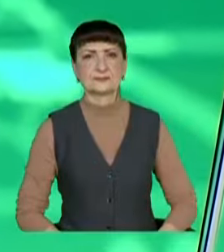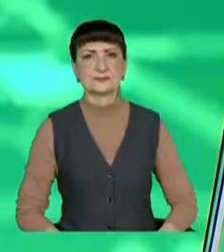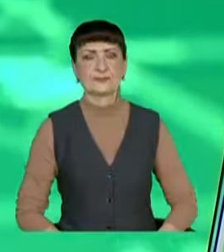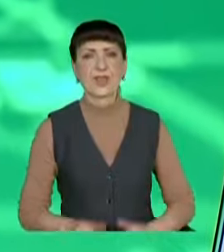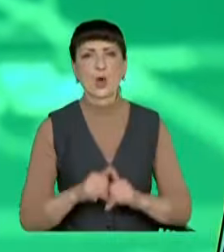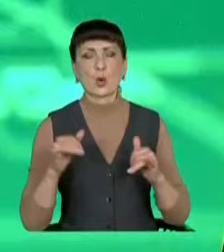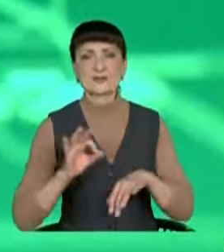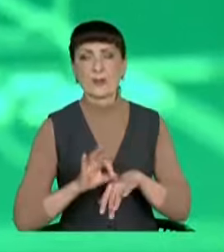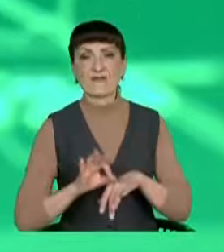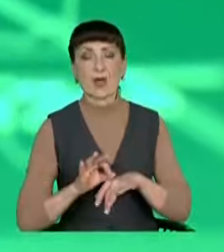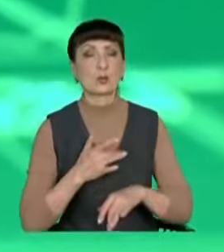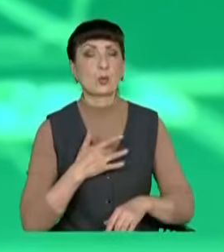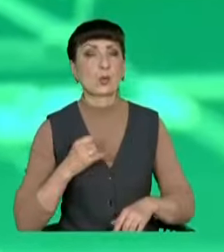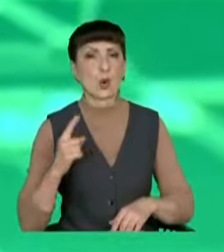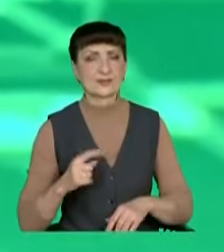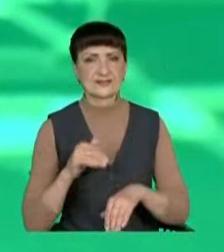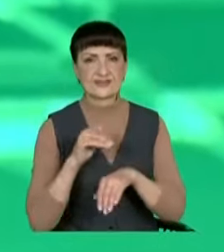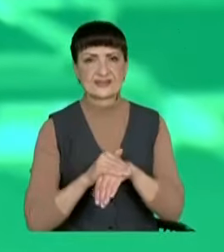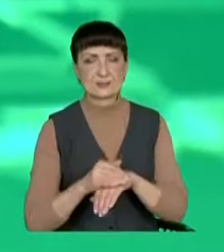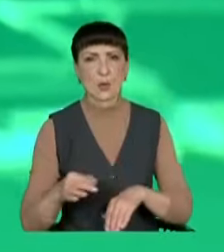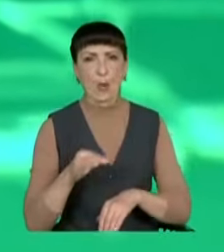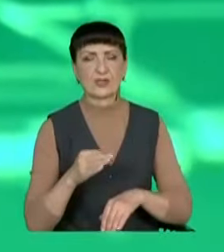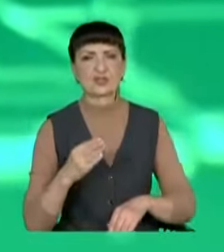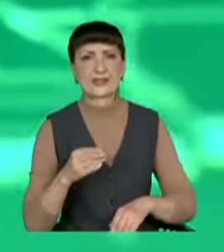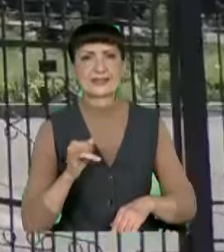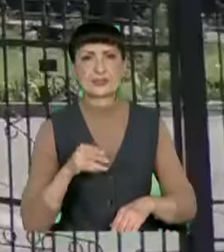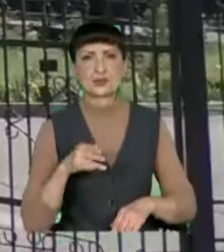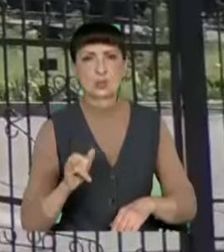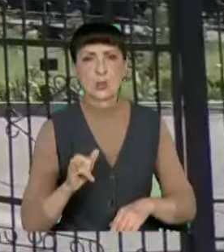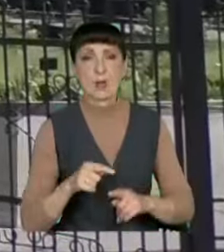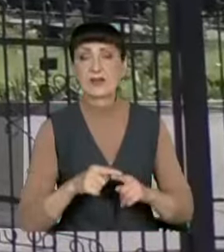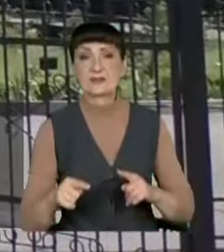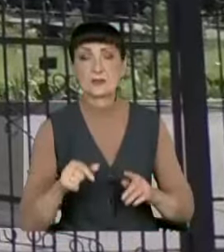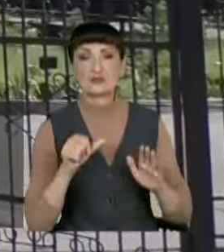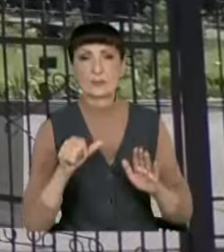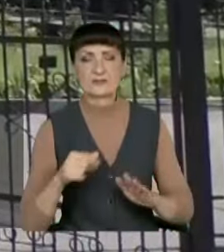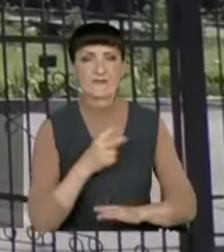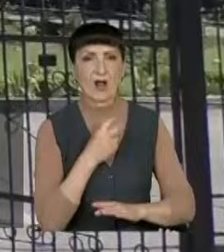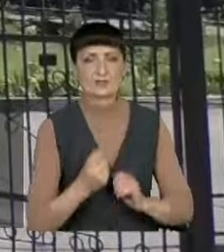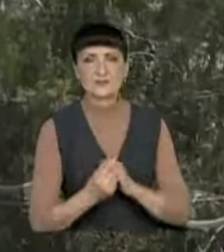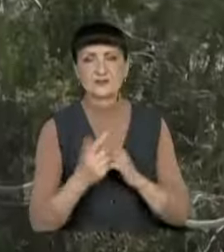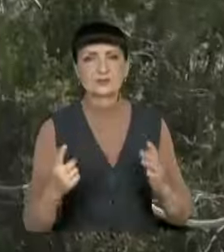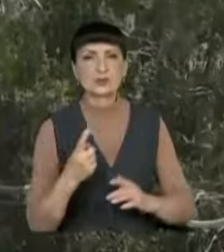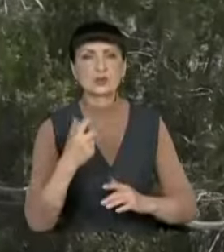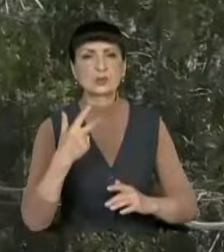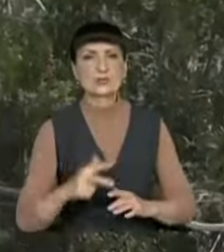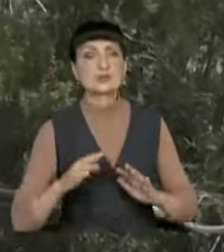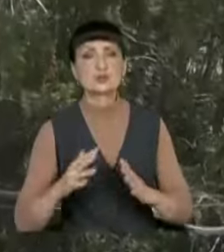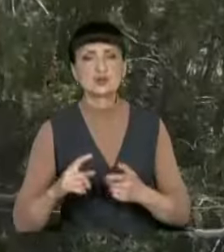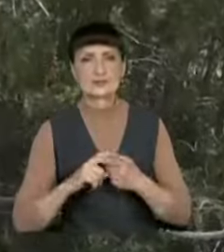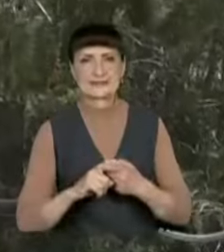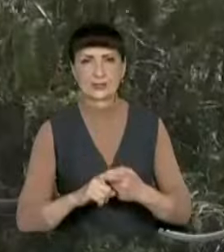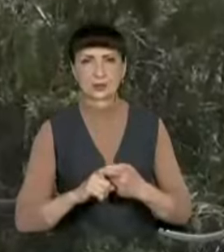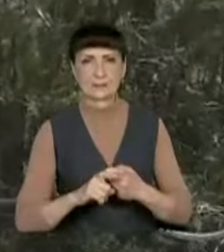Рост заболеваемости туберкулезом зафиксирован в области ЖТСУ. Только за последние полгода врачи выявили свыше 130 случаев